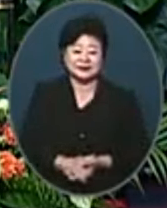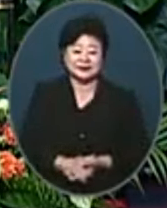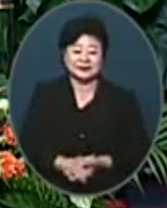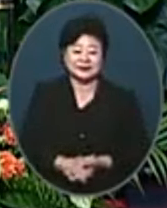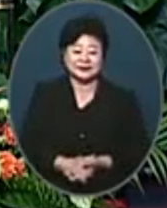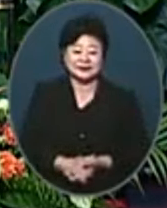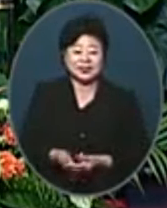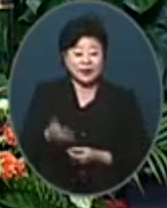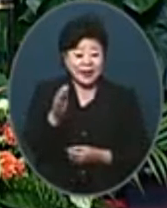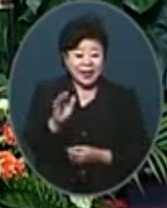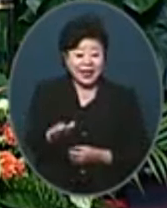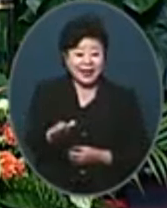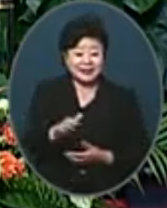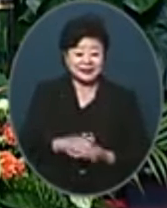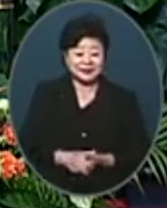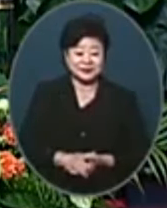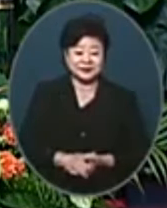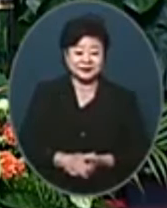그런데